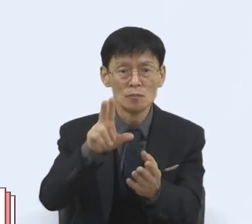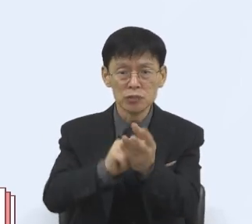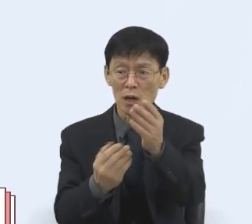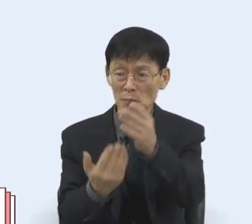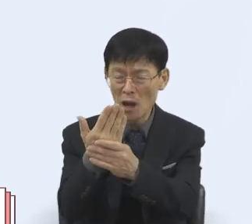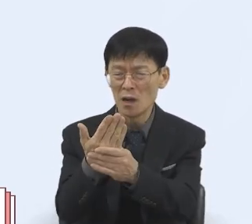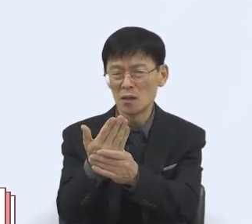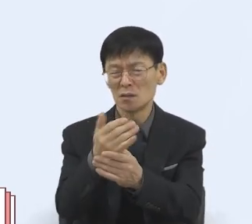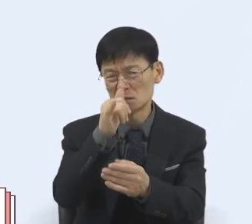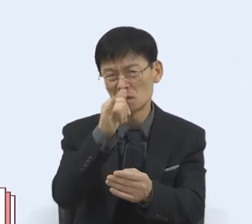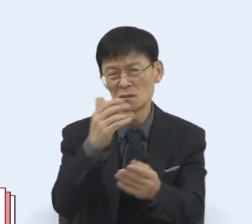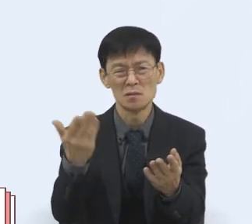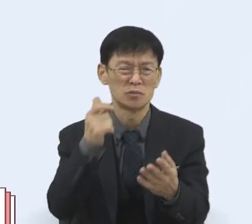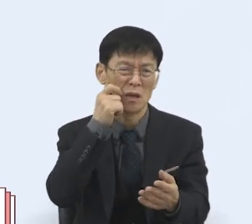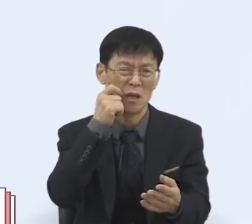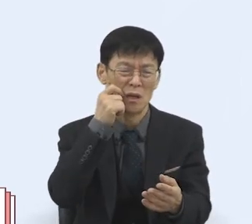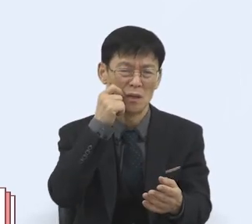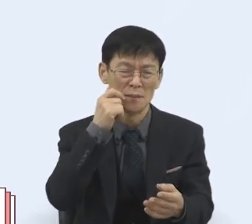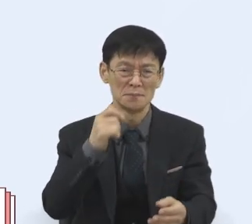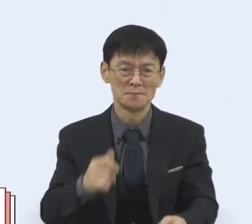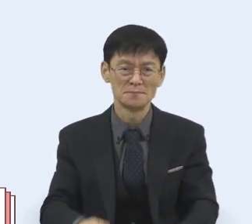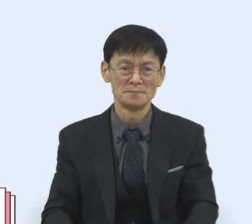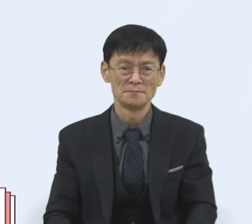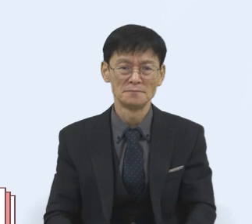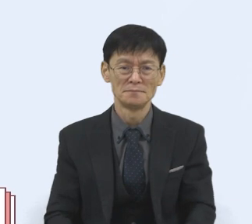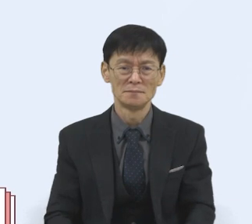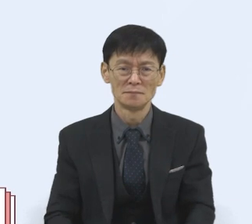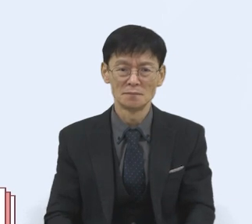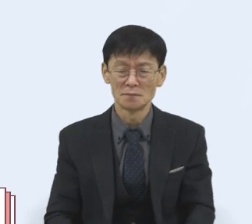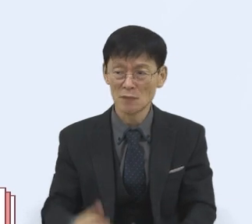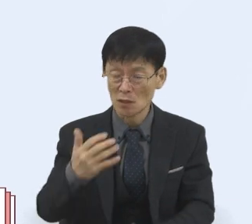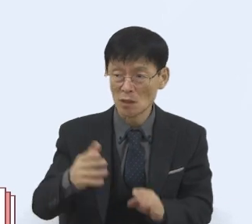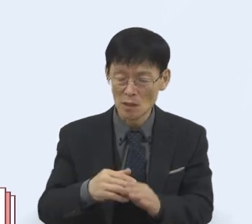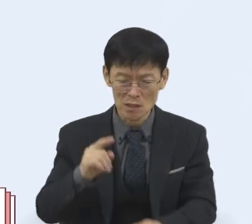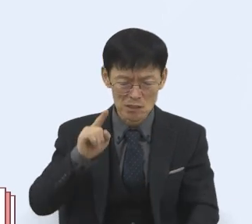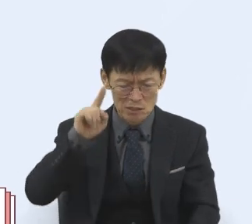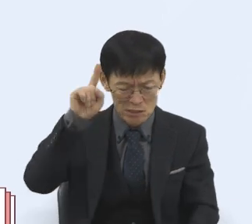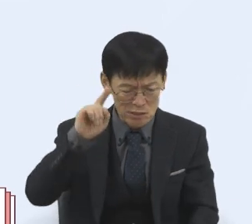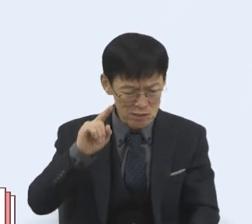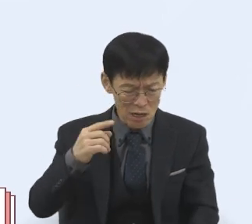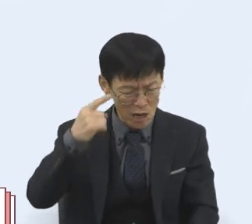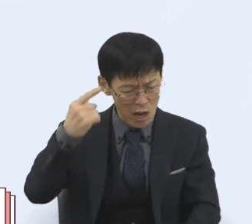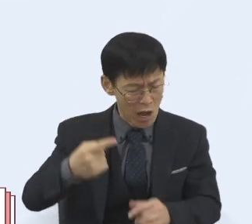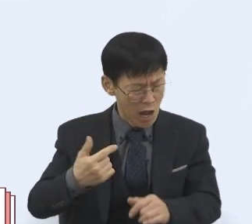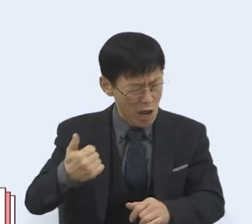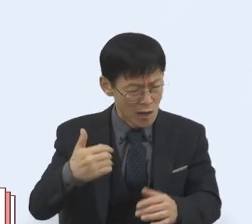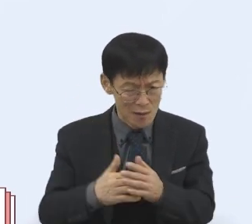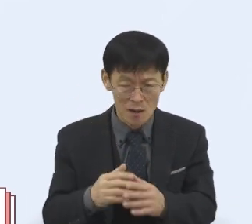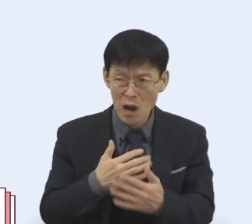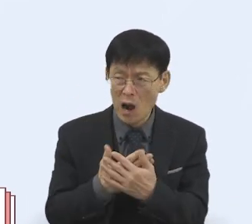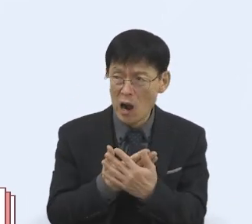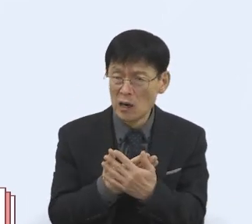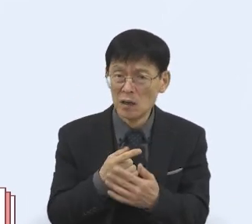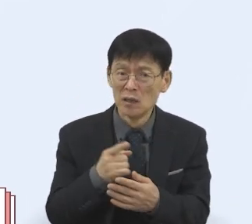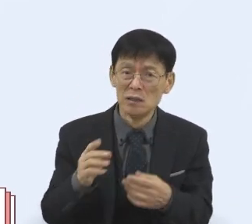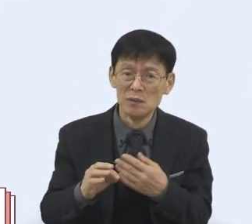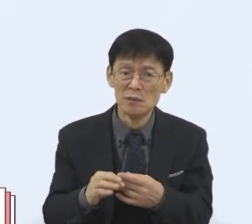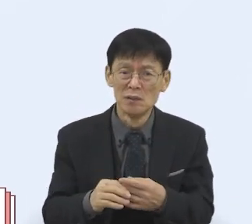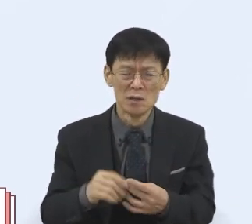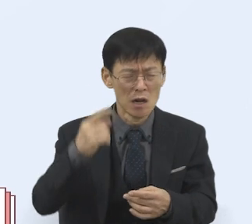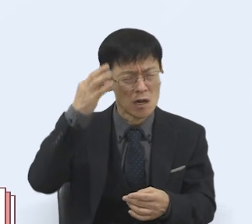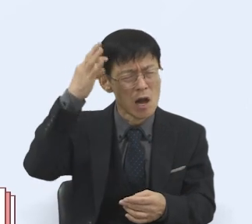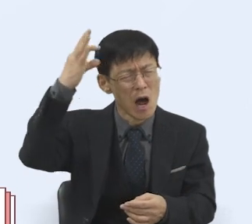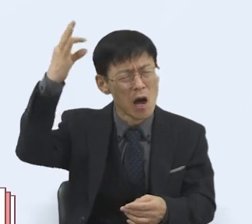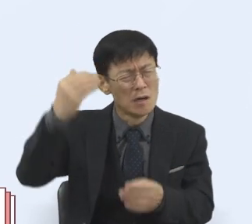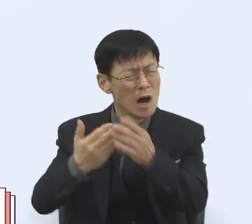마지막으로 업무적으로 문제가 생길 수 있습니다. 성희롱으로 인한 정신적 스트레스와 불안감 때문에